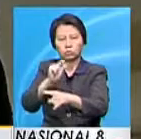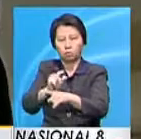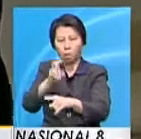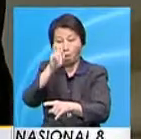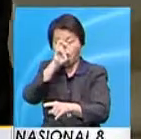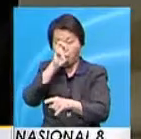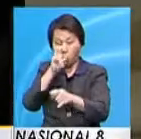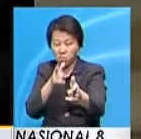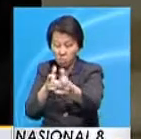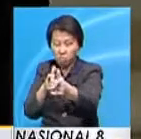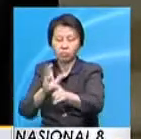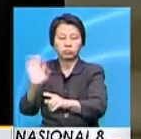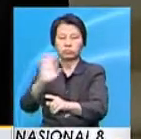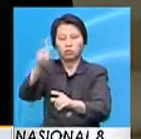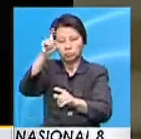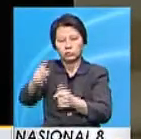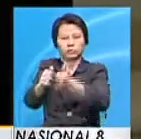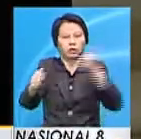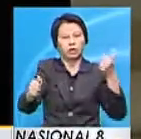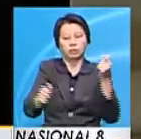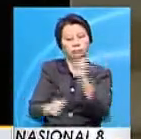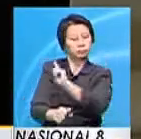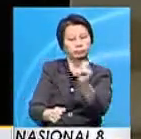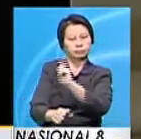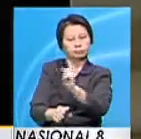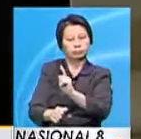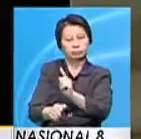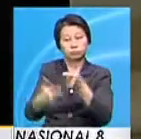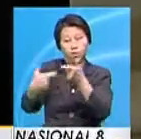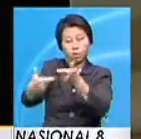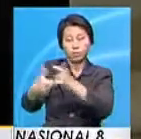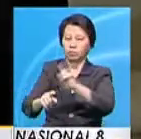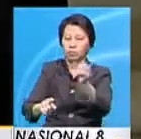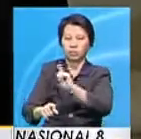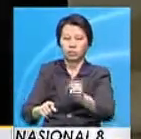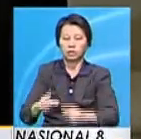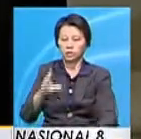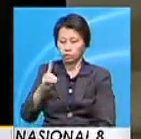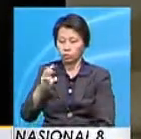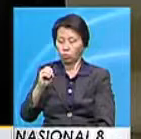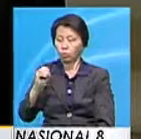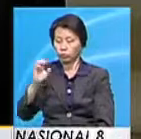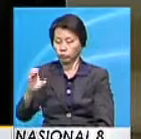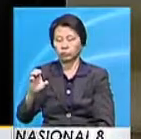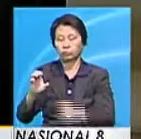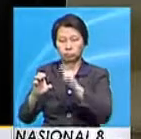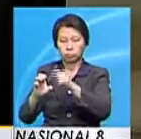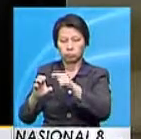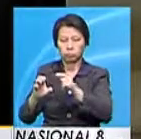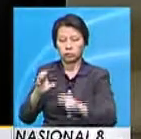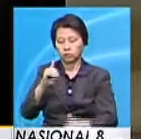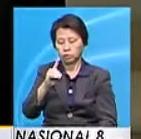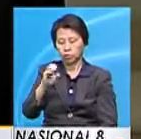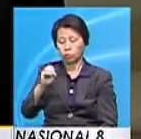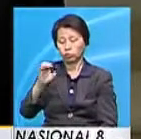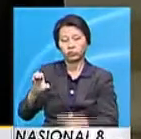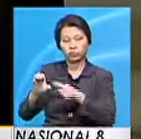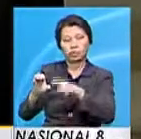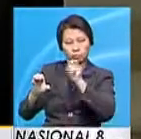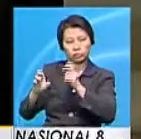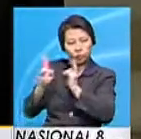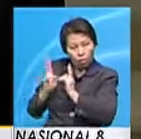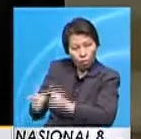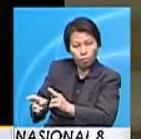kekerasan mestilah dielakkan. DOC mestilah dihormati